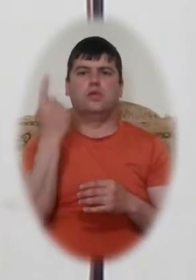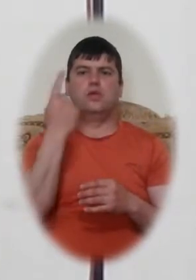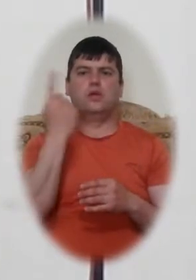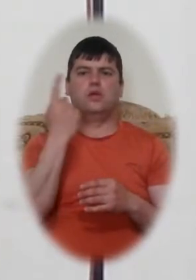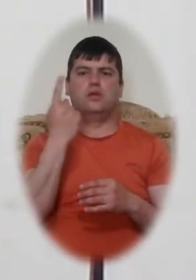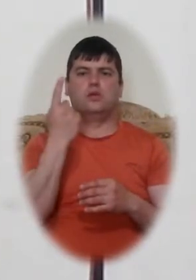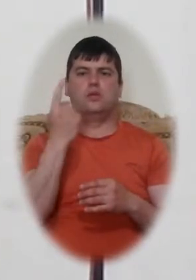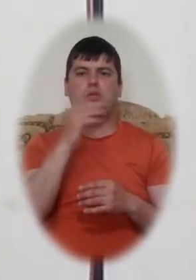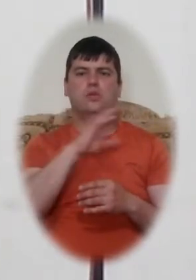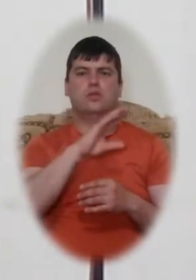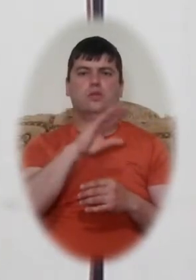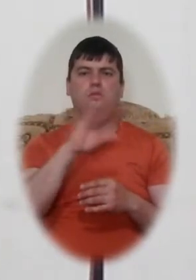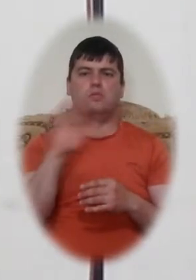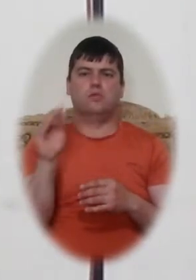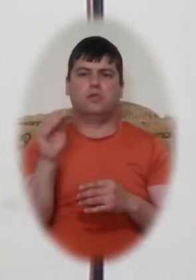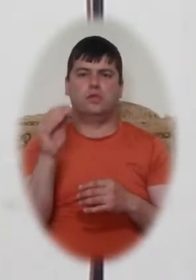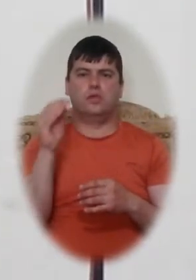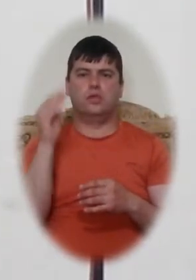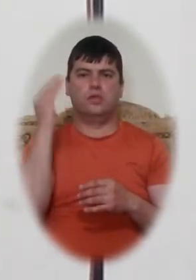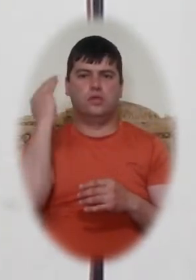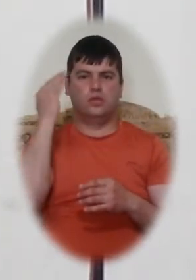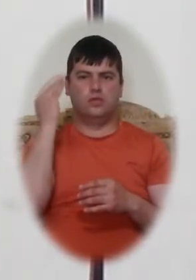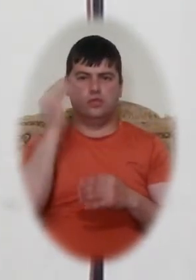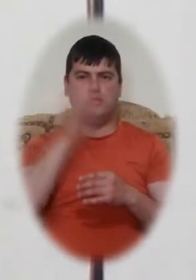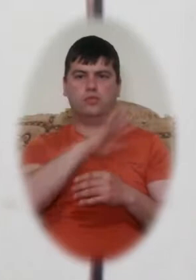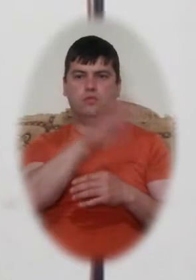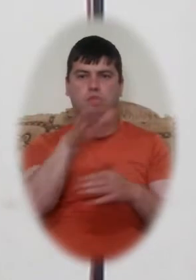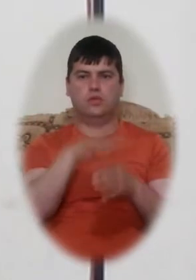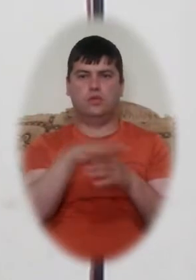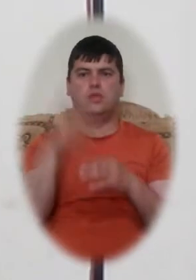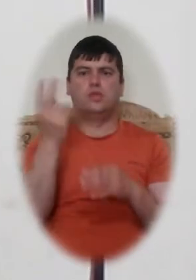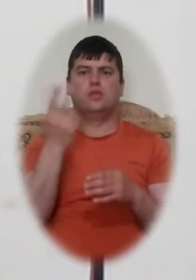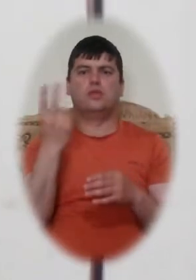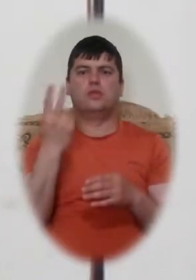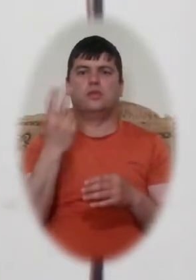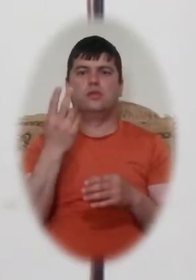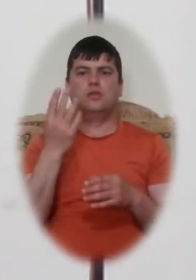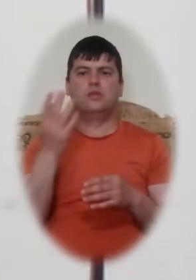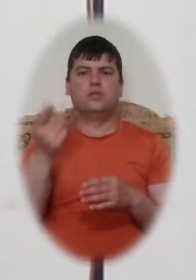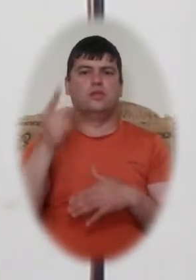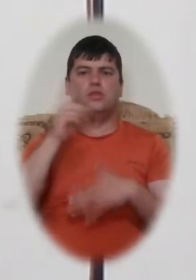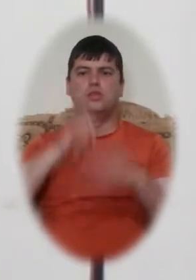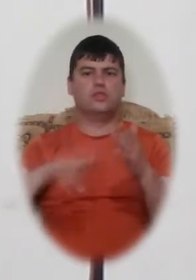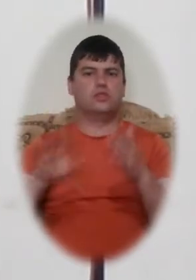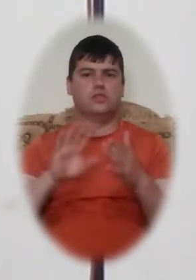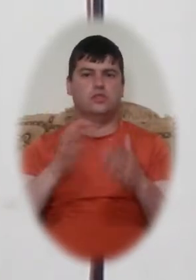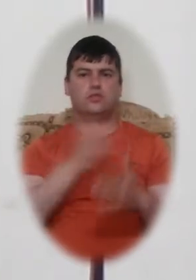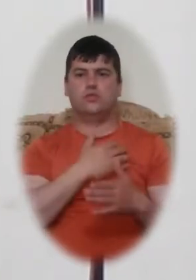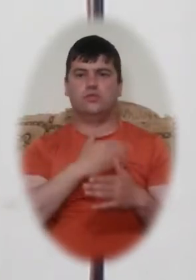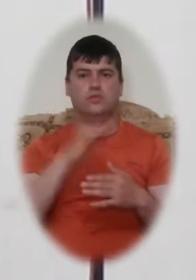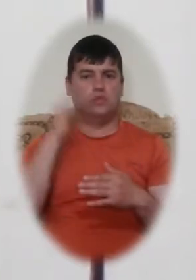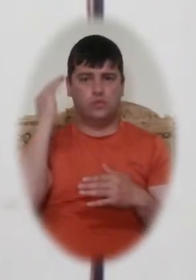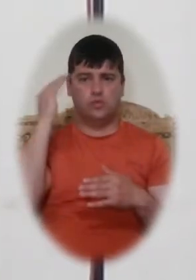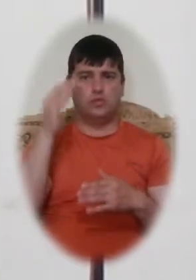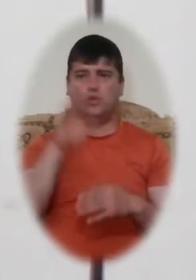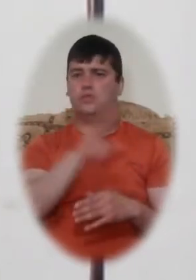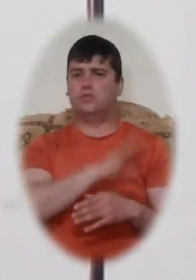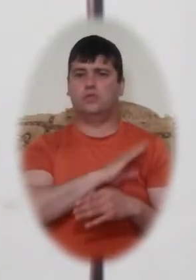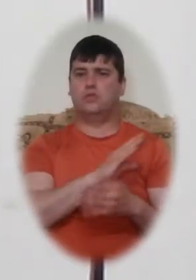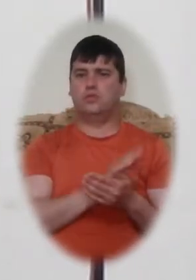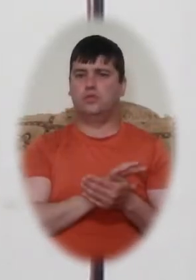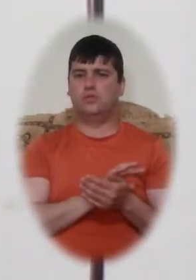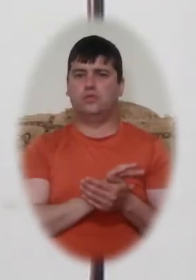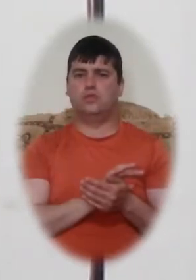Առաջինը, որ բորորը սույպոքով մկրված լինեն։ Եվ եկոդը, եթե մեկը չհավատա, եվ չուզենա մկրվեք։